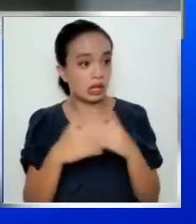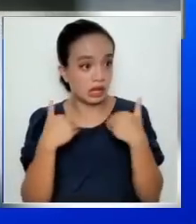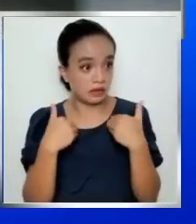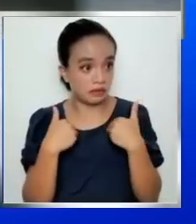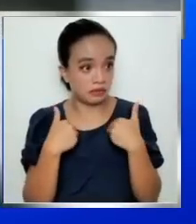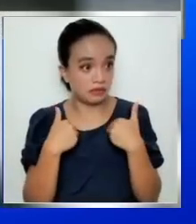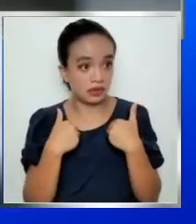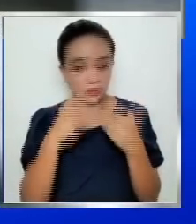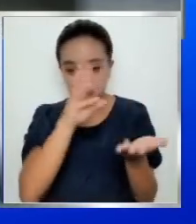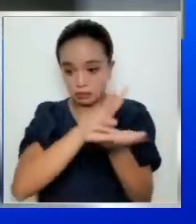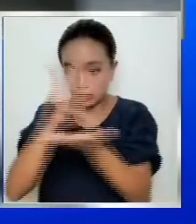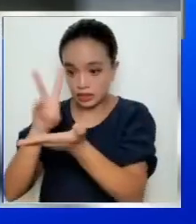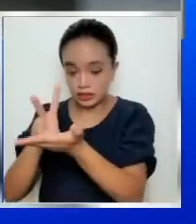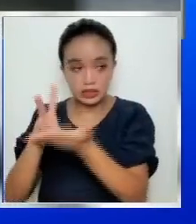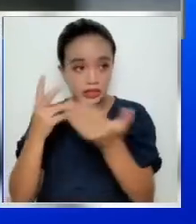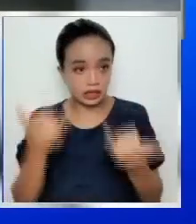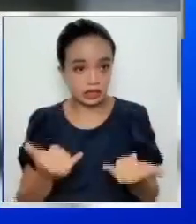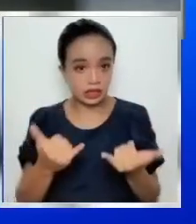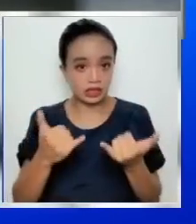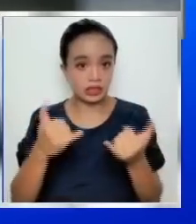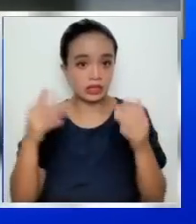na nasa ilalim ng mga wind signal?